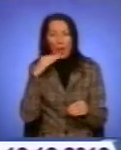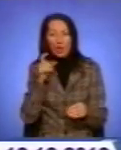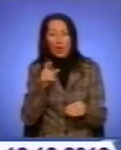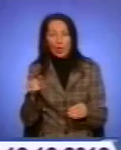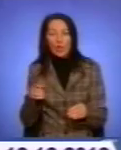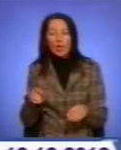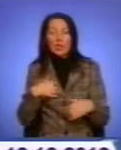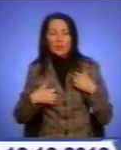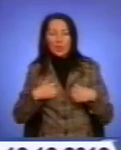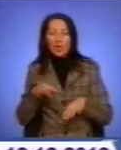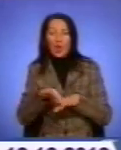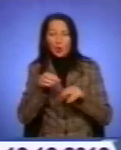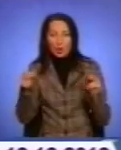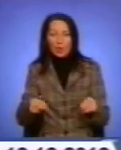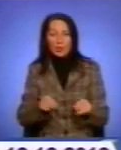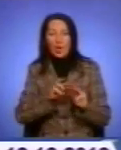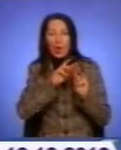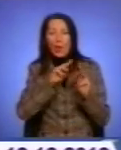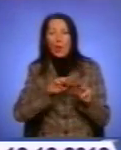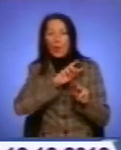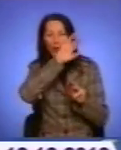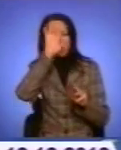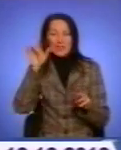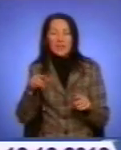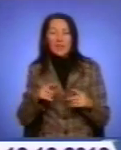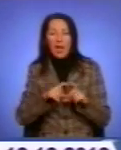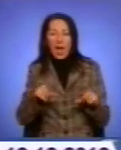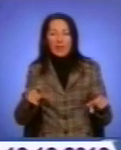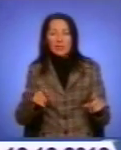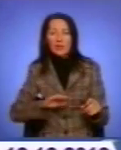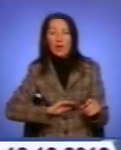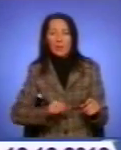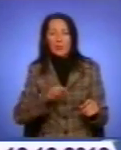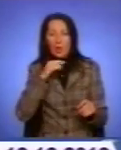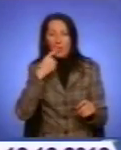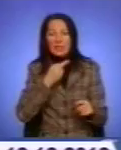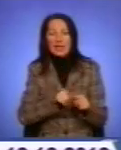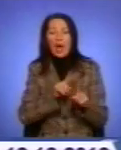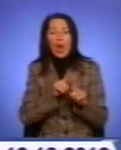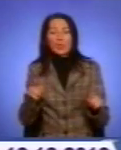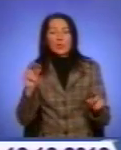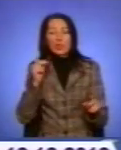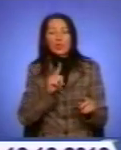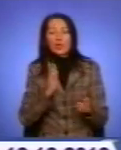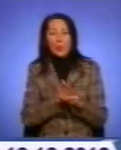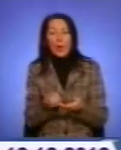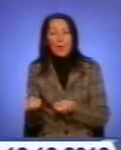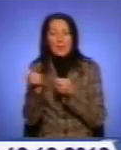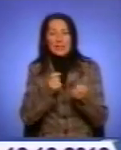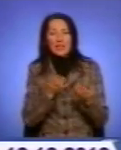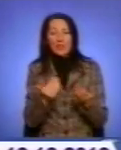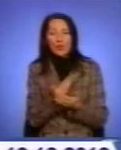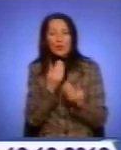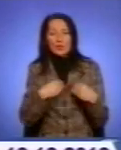шлюби. У весільних агентствах запевняють, що це особлива дата, яка начебто має принести у нову сім'ю любов, успіх і